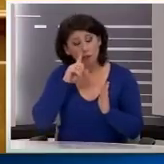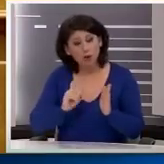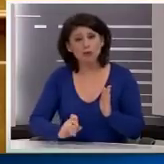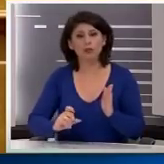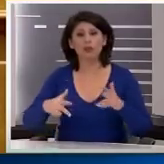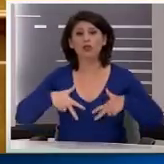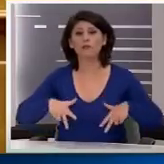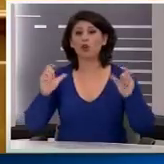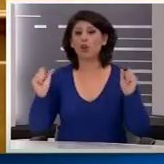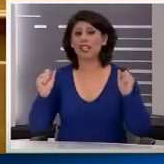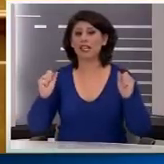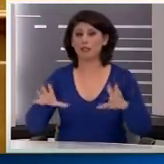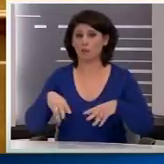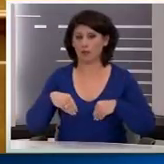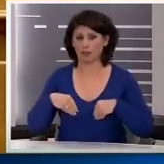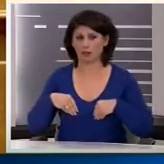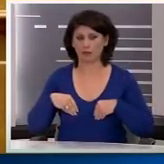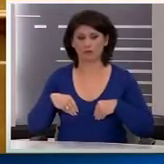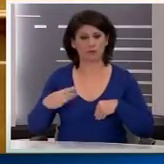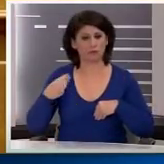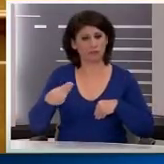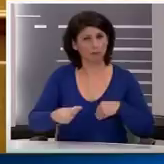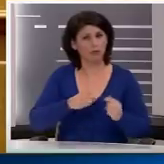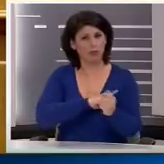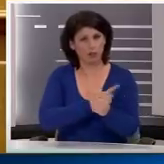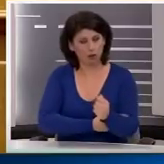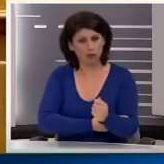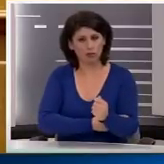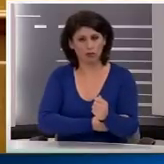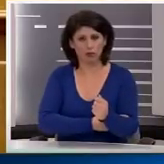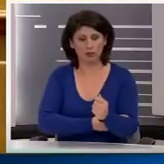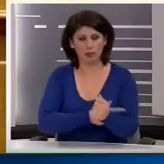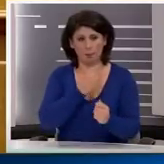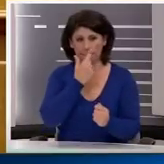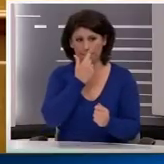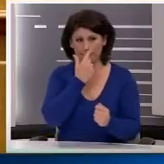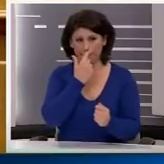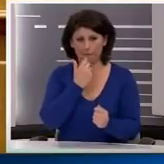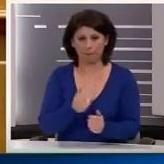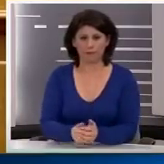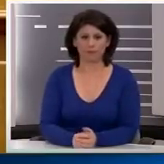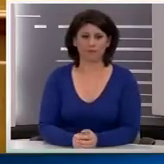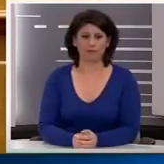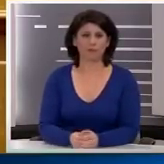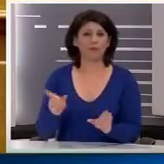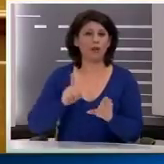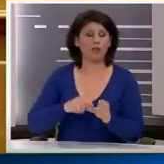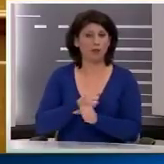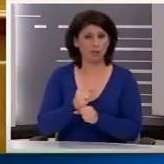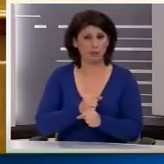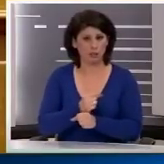τον Υπουργό Υγείας να το αποδεχθεί, δόθηκε η δυνατότητα σε εταιρείες φαρμακευτικές να